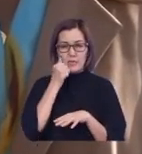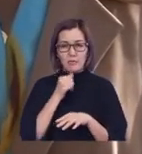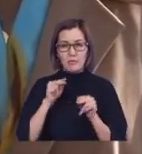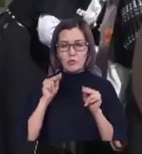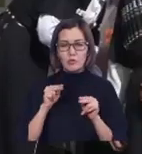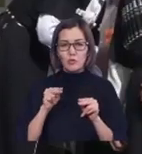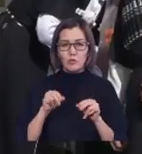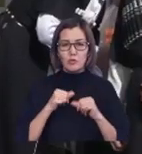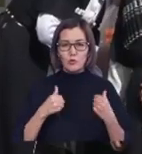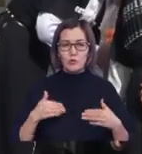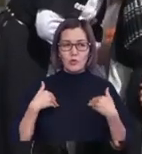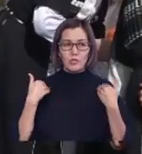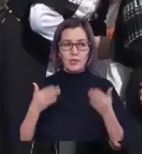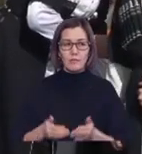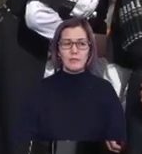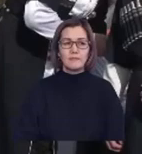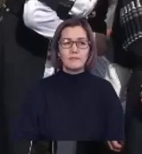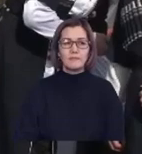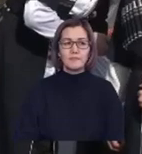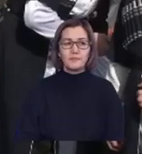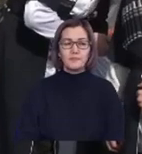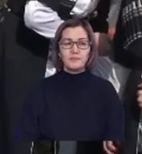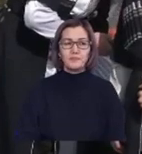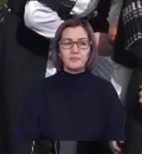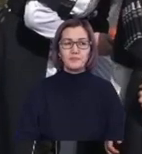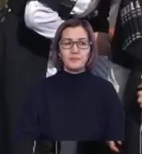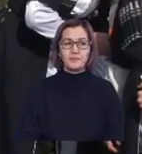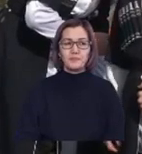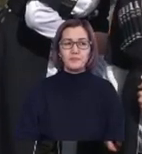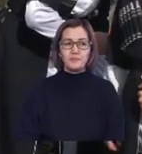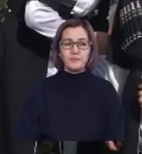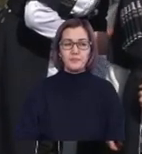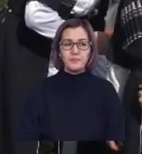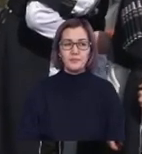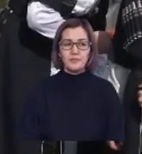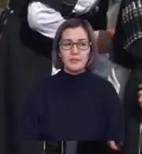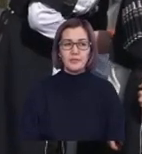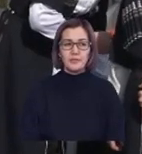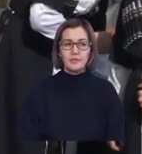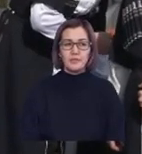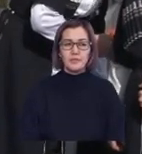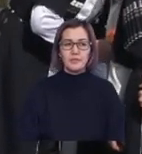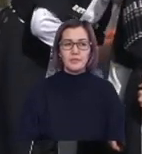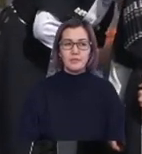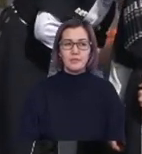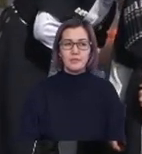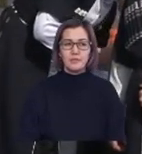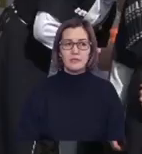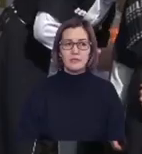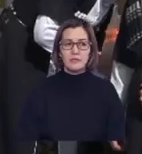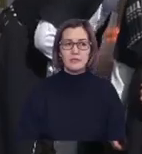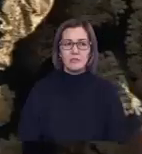құттықтаймын. Хочу поздравить всех казахстанцев с Днем Благодарности, пожелать всем самого-самого наилучшего, дай Аллах всем